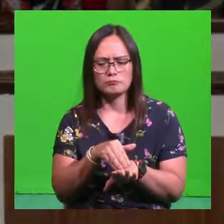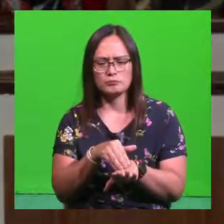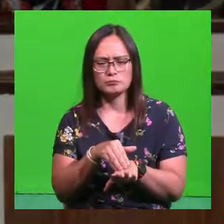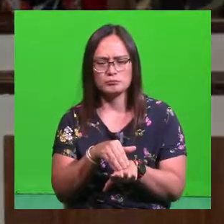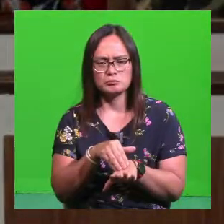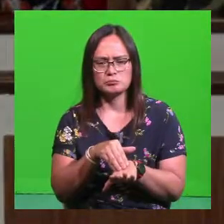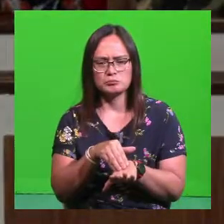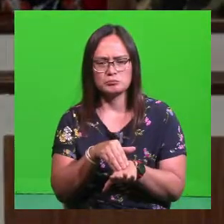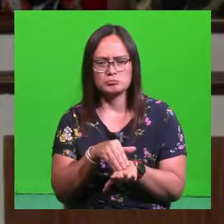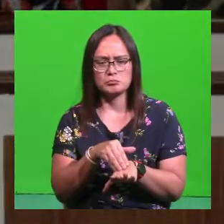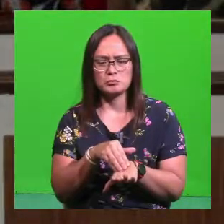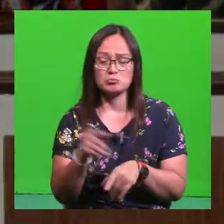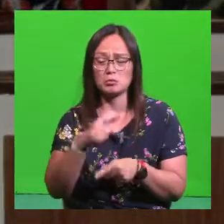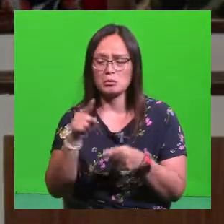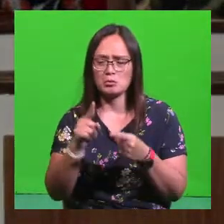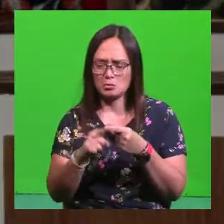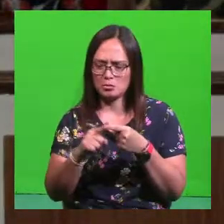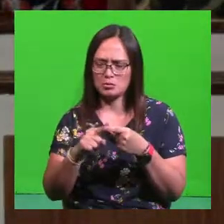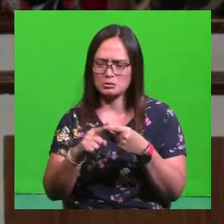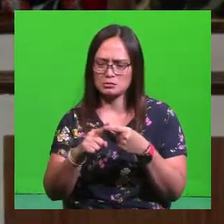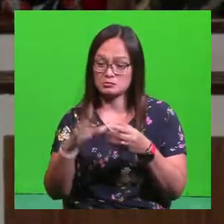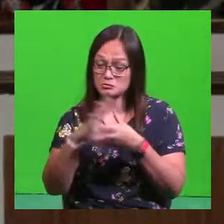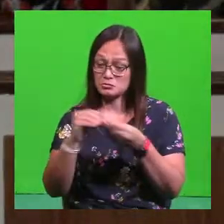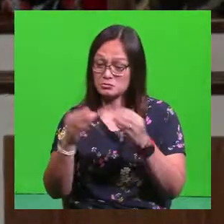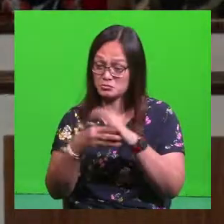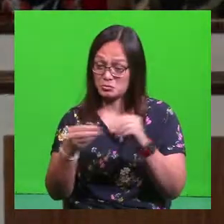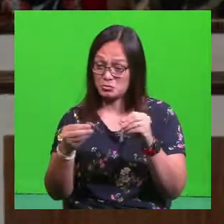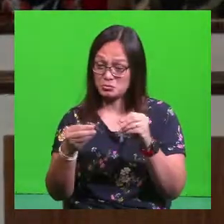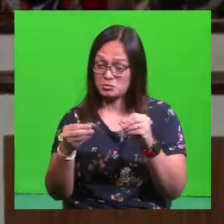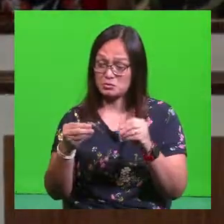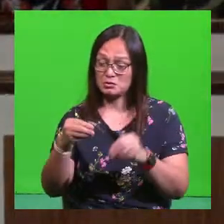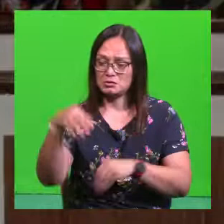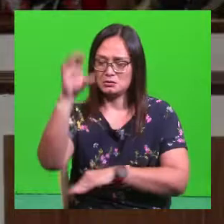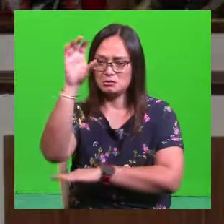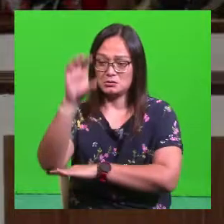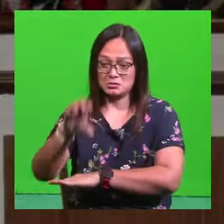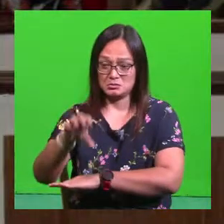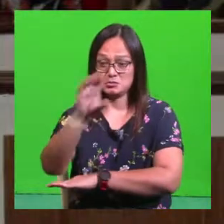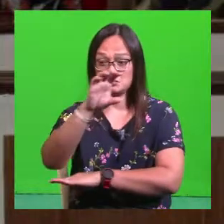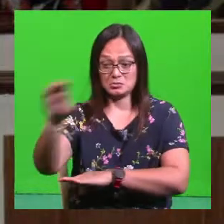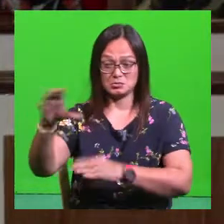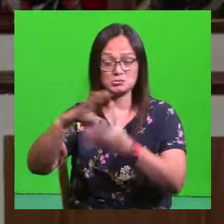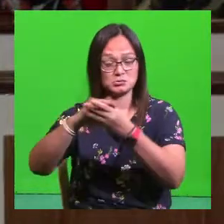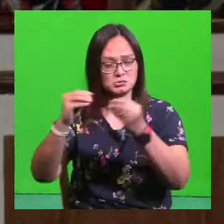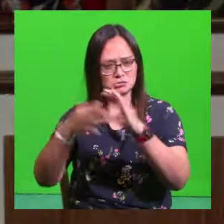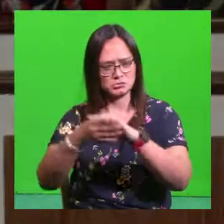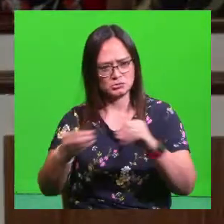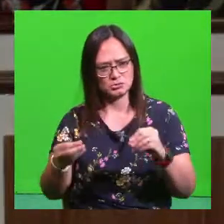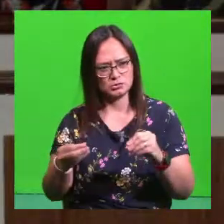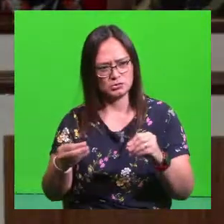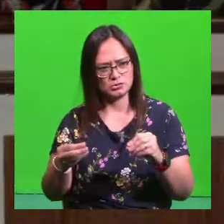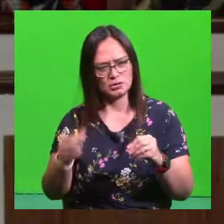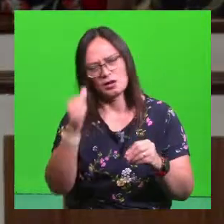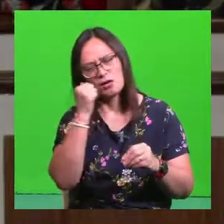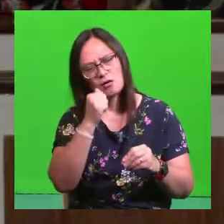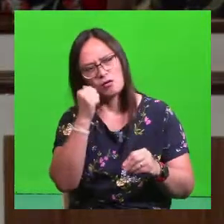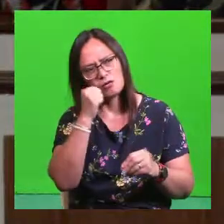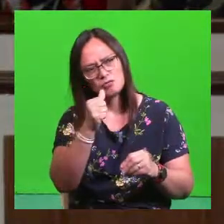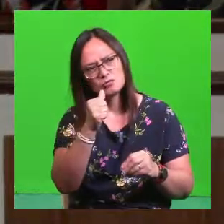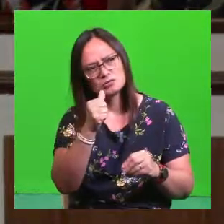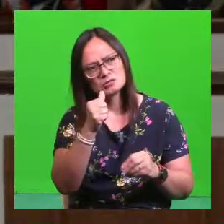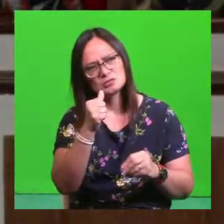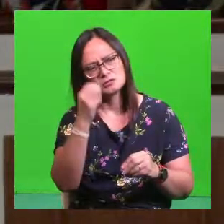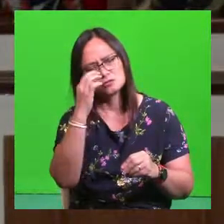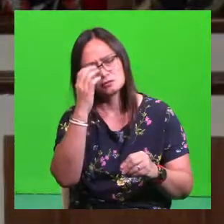krus ng Kalbaryo and how that He died on the cross and He shed His blood, palaging ang attitude ng lahat ay naaawa sa